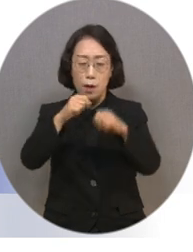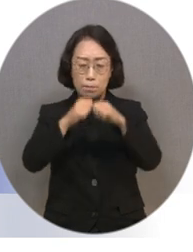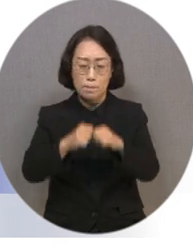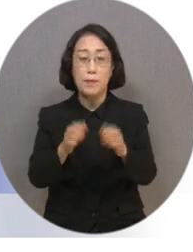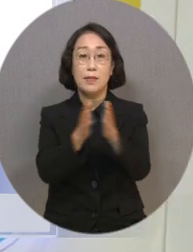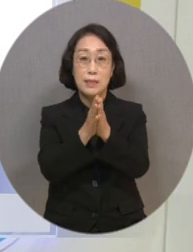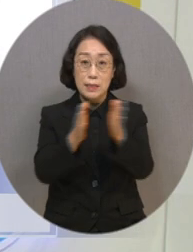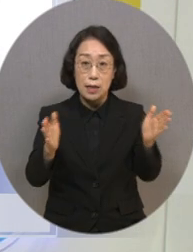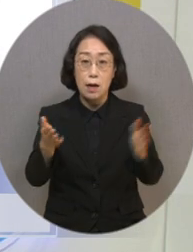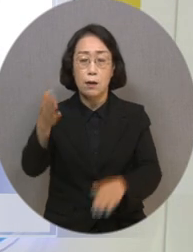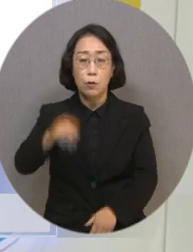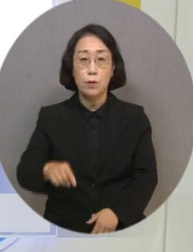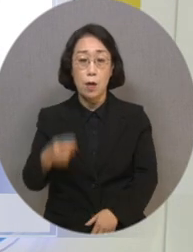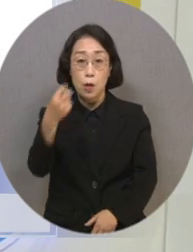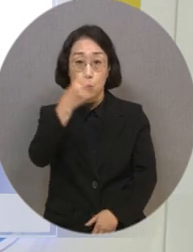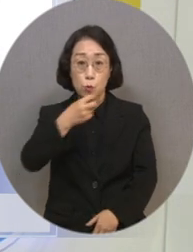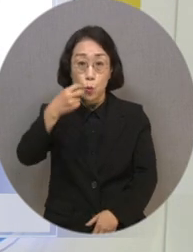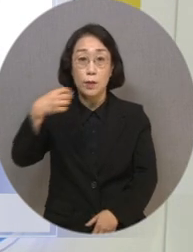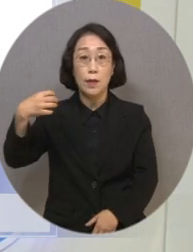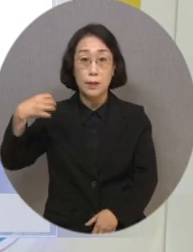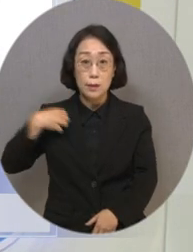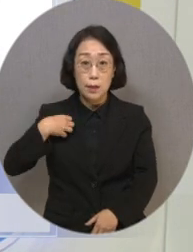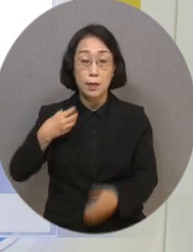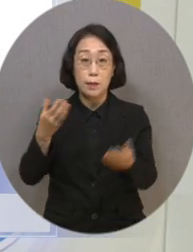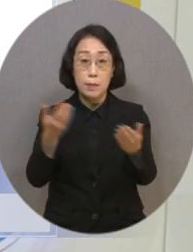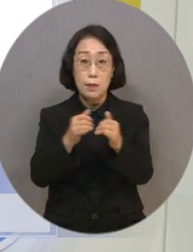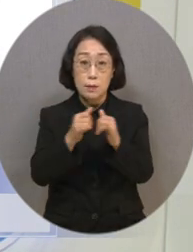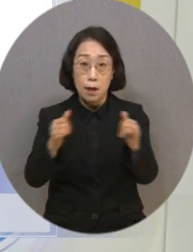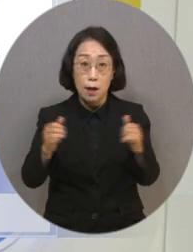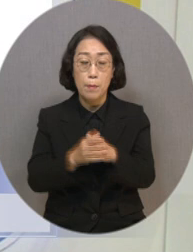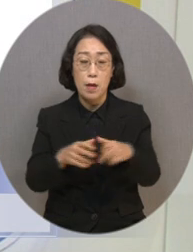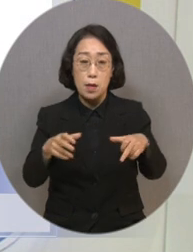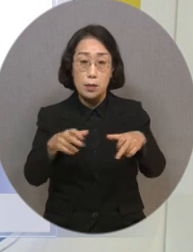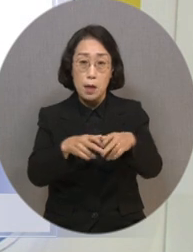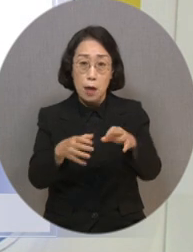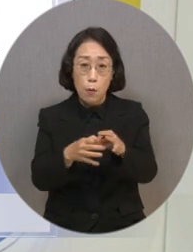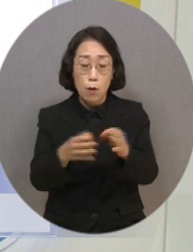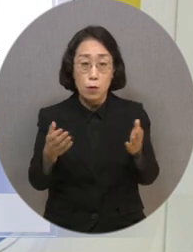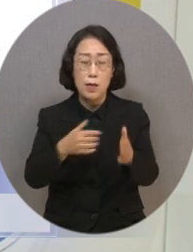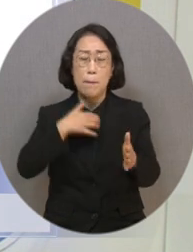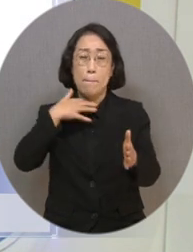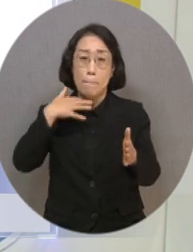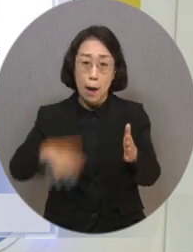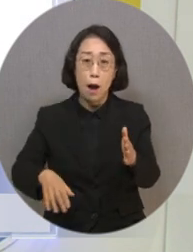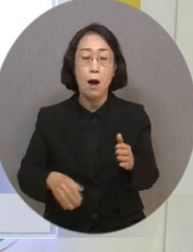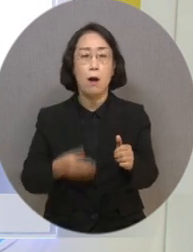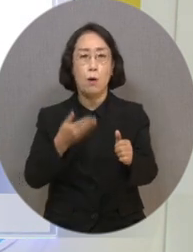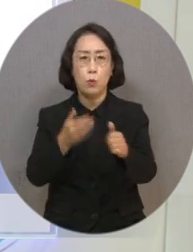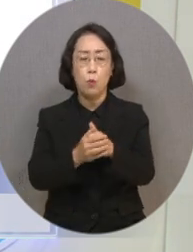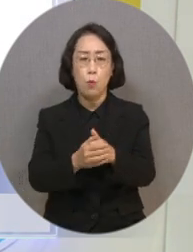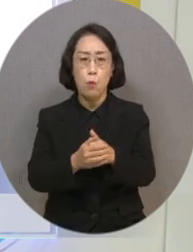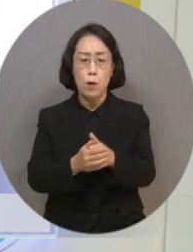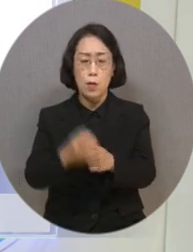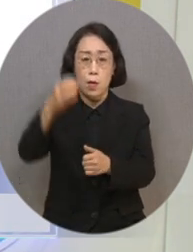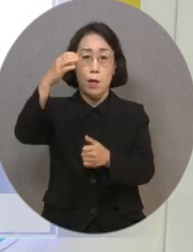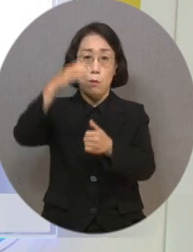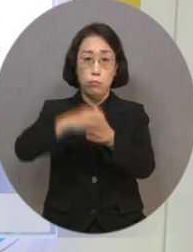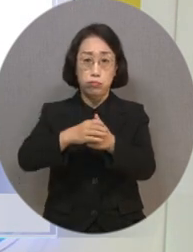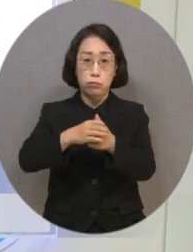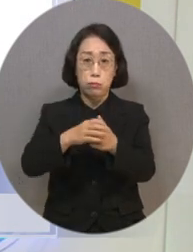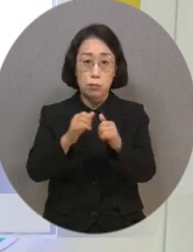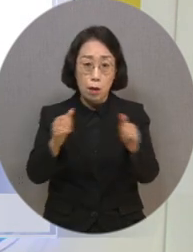있죠 그런데이 조사를 담당하는 직원이 장애 관련 업무에 직무 경험이 없거나 해당 업무를 담당하는